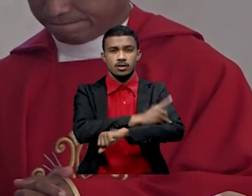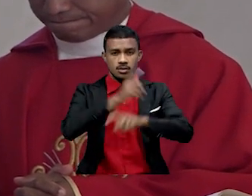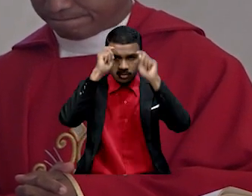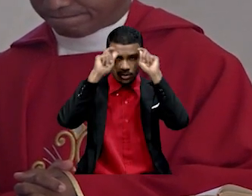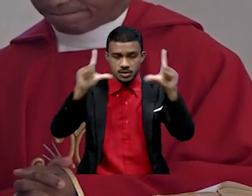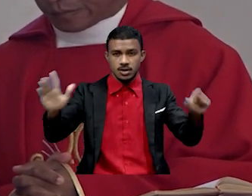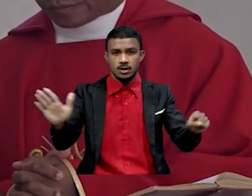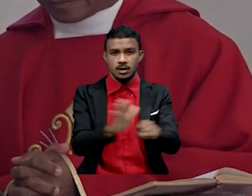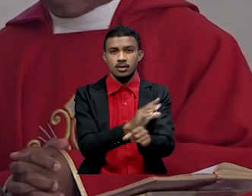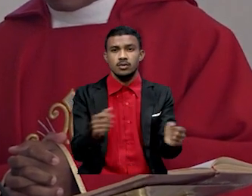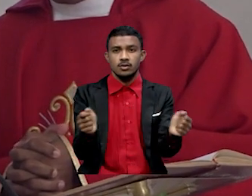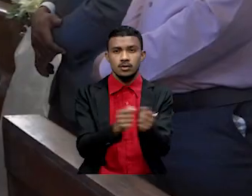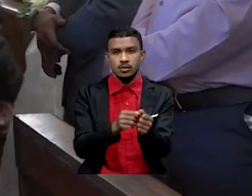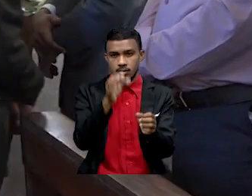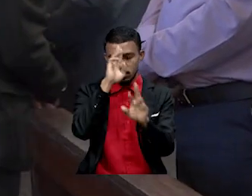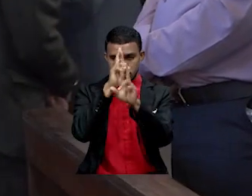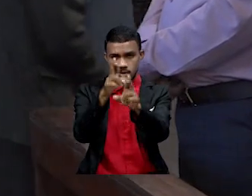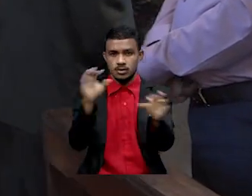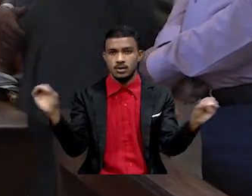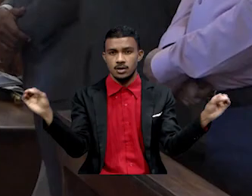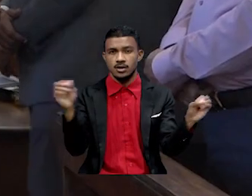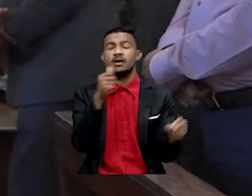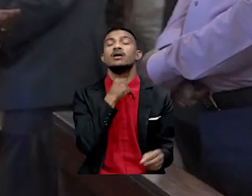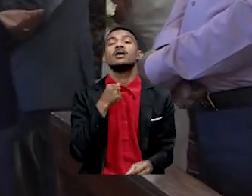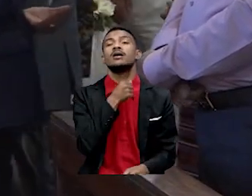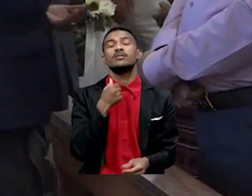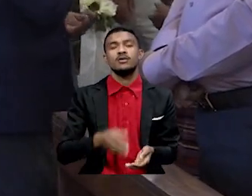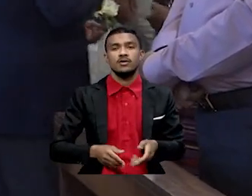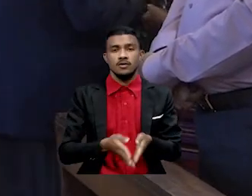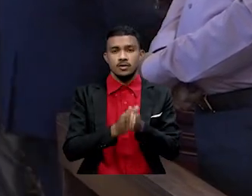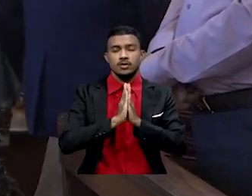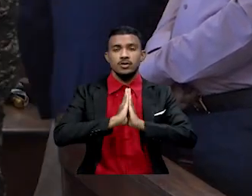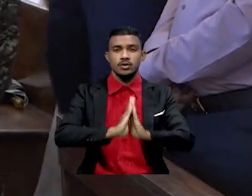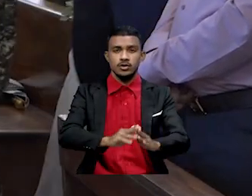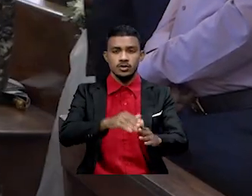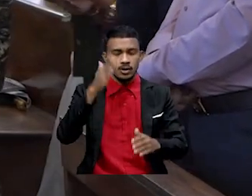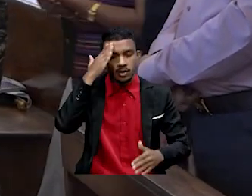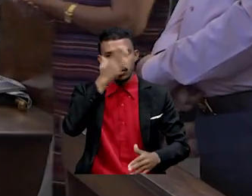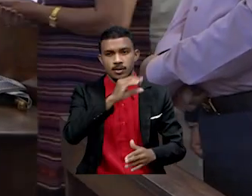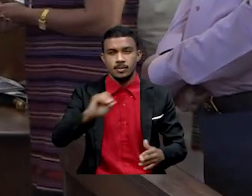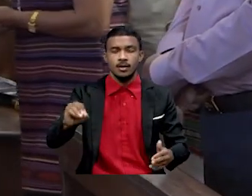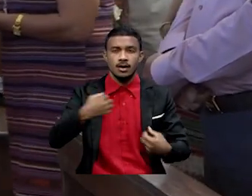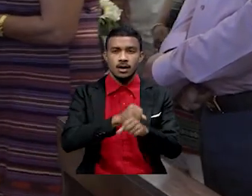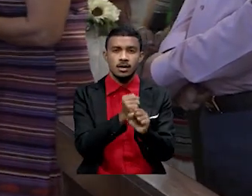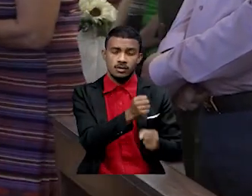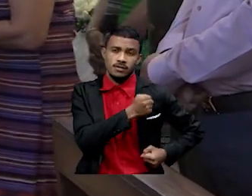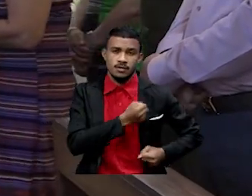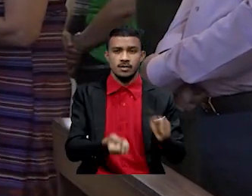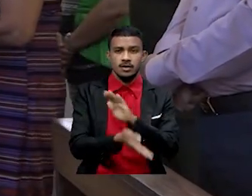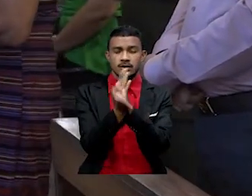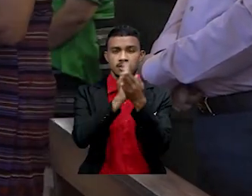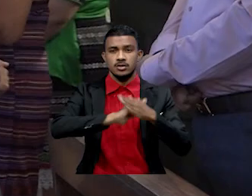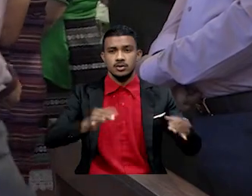konho indisiplinado. Amu juvito mos fohanoeng atu FFDTL tenki depende paz, justiça no